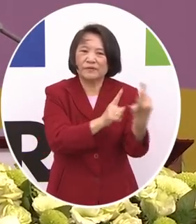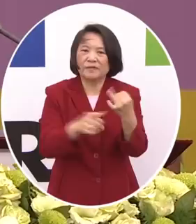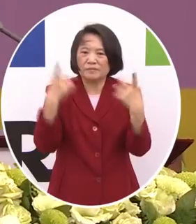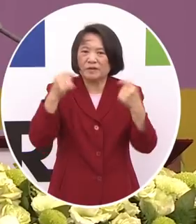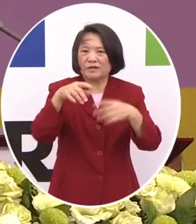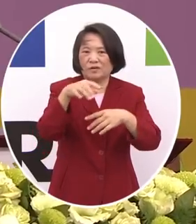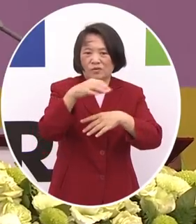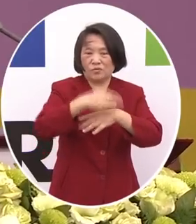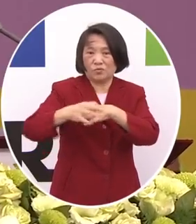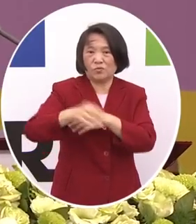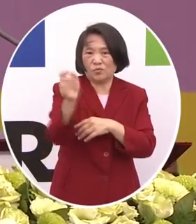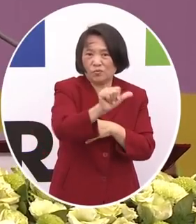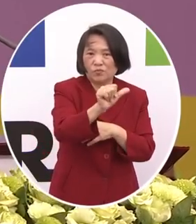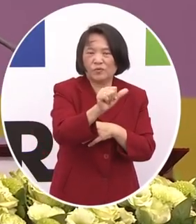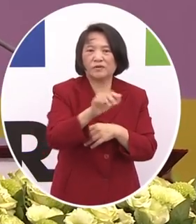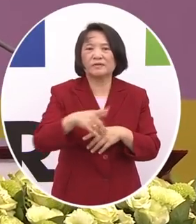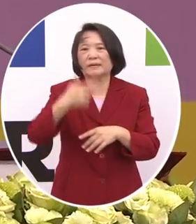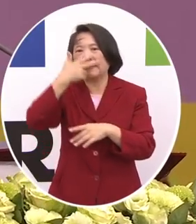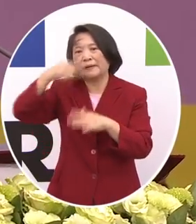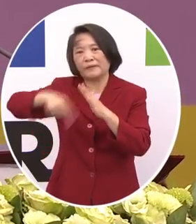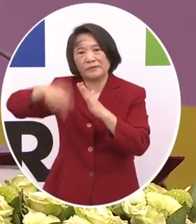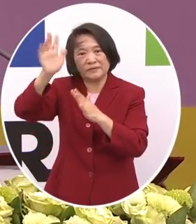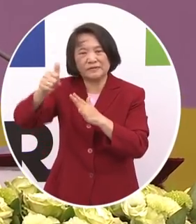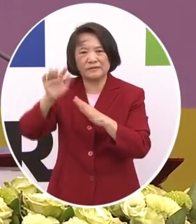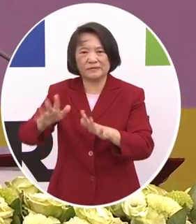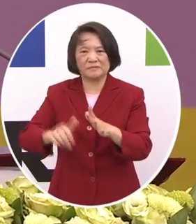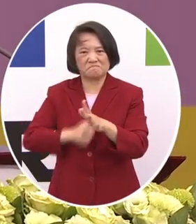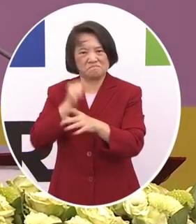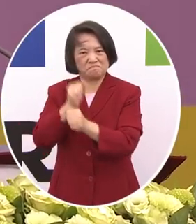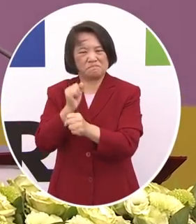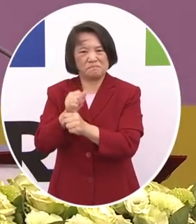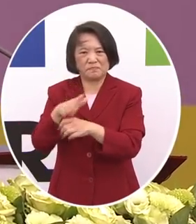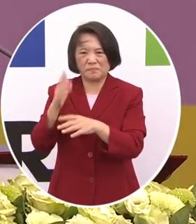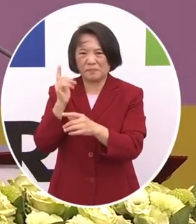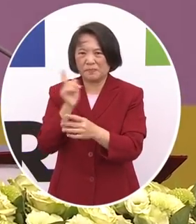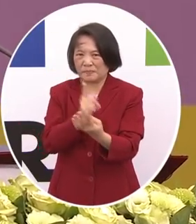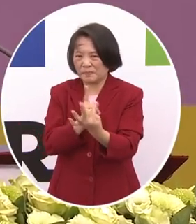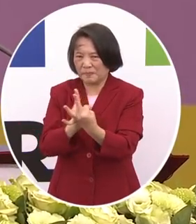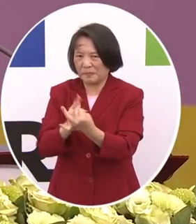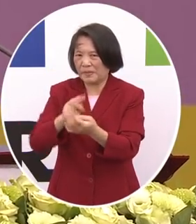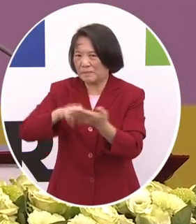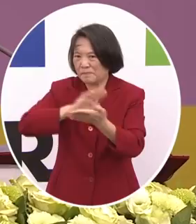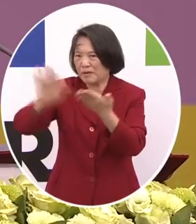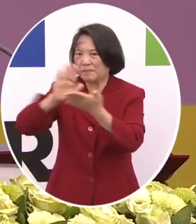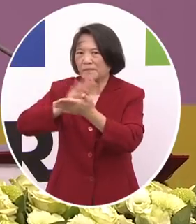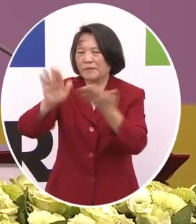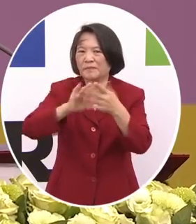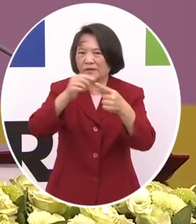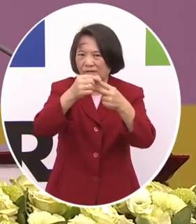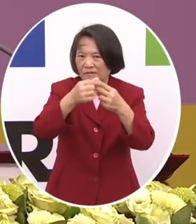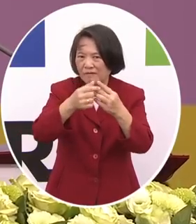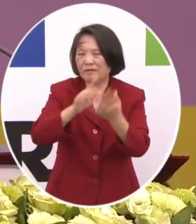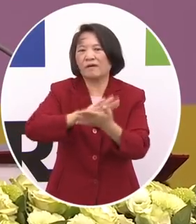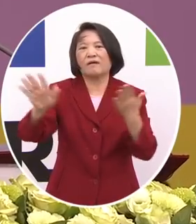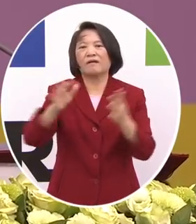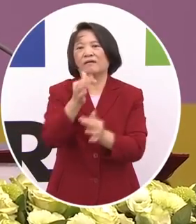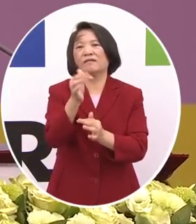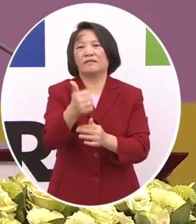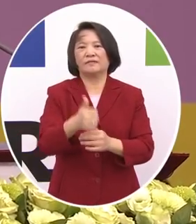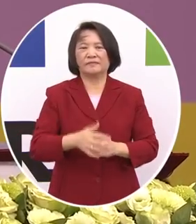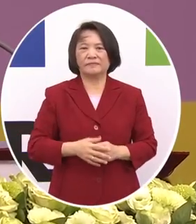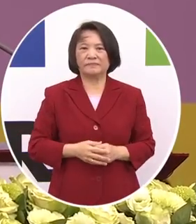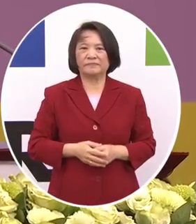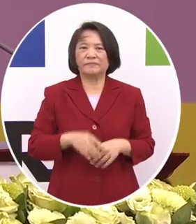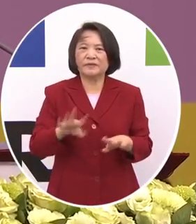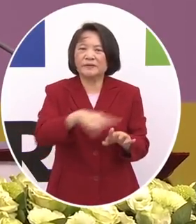题，在赖院长做实事的态度下，一项又一项的逐步的解决。请